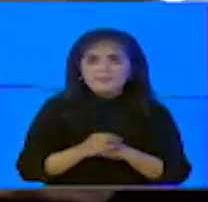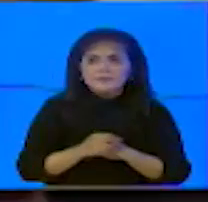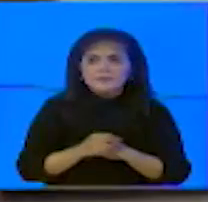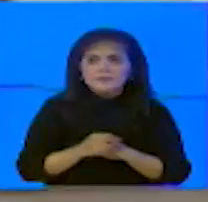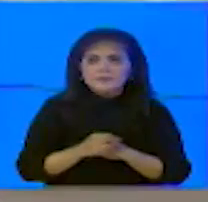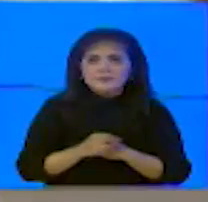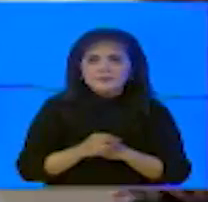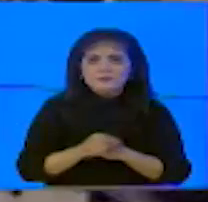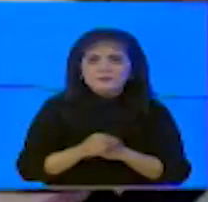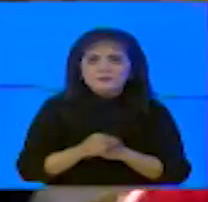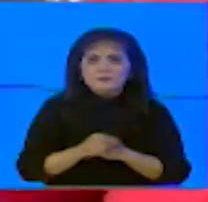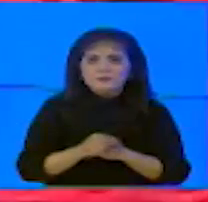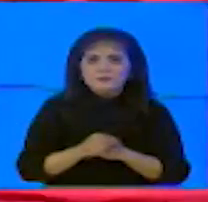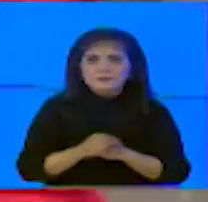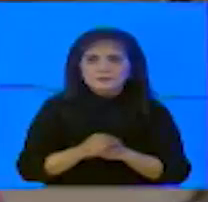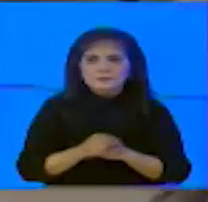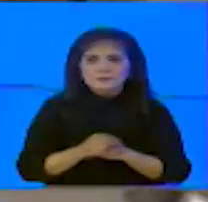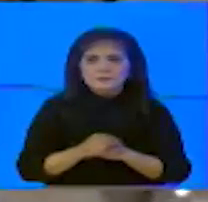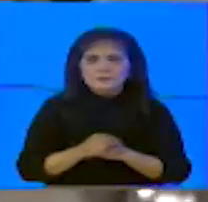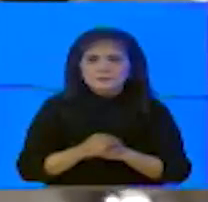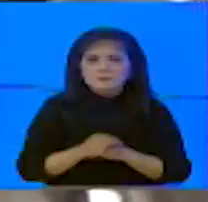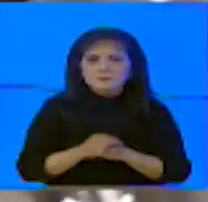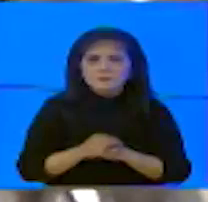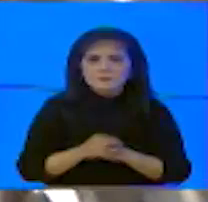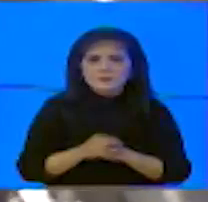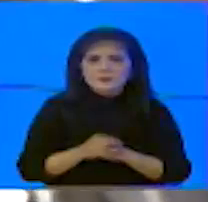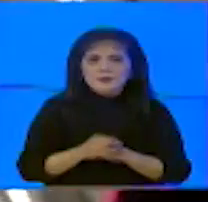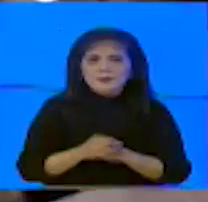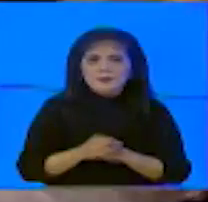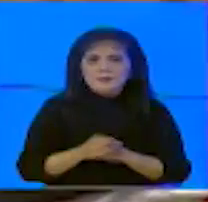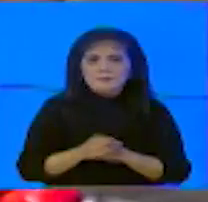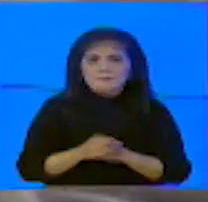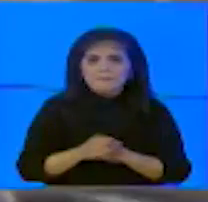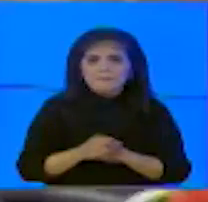Selatan. Dari Tangerang Selatan, Bunga Ayu, Ilham Elias, Anyus melaporkan.